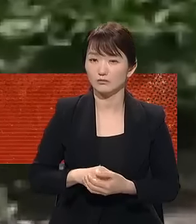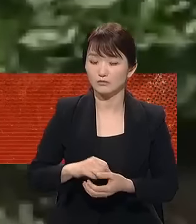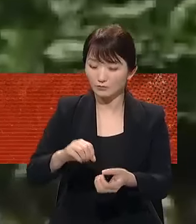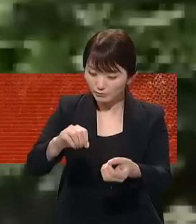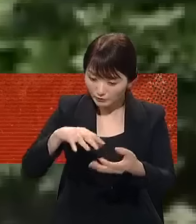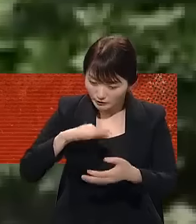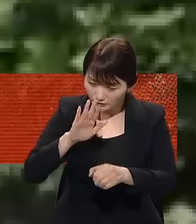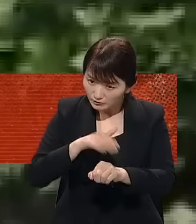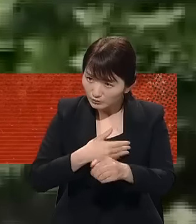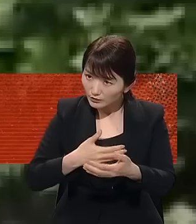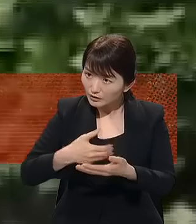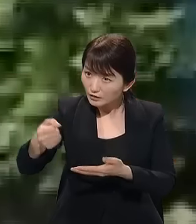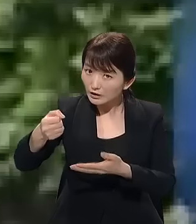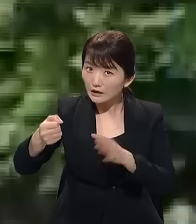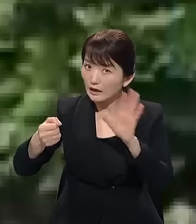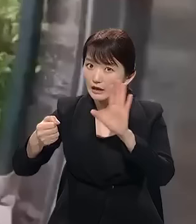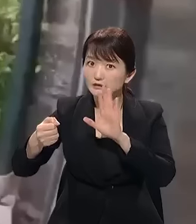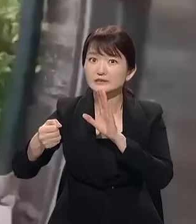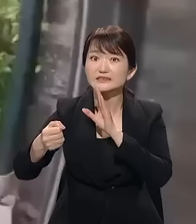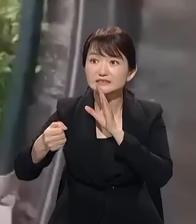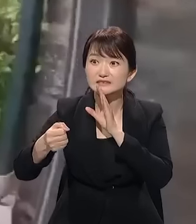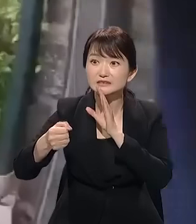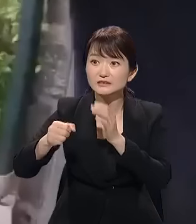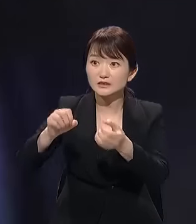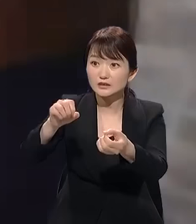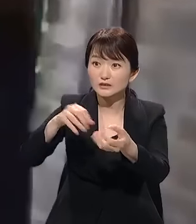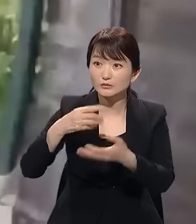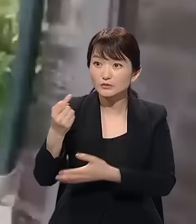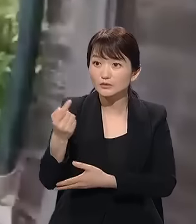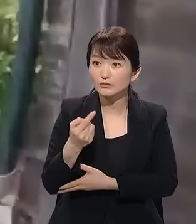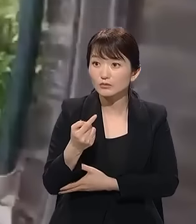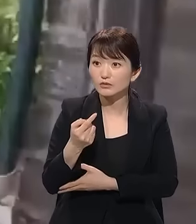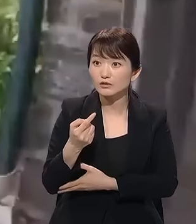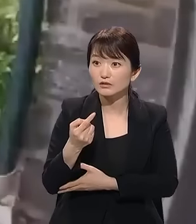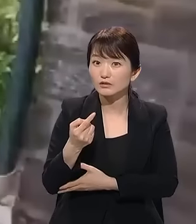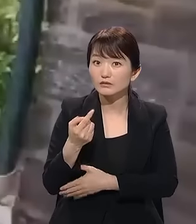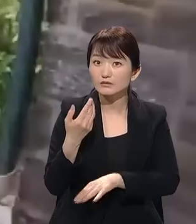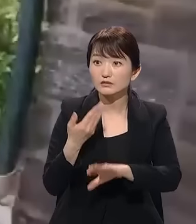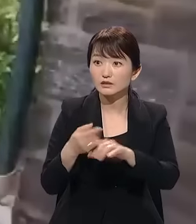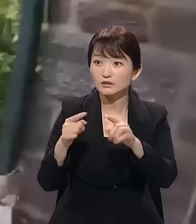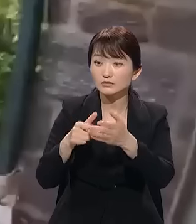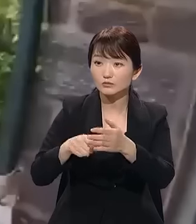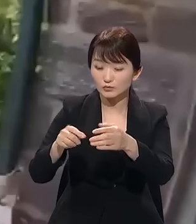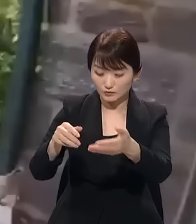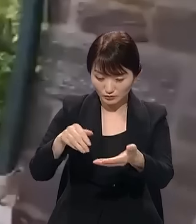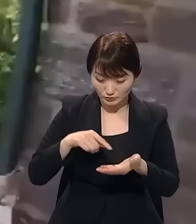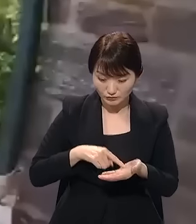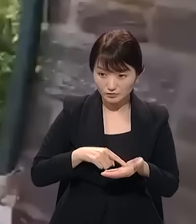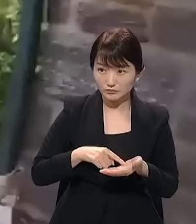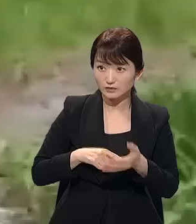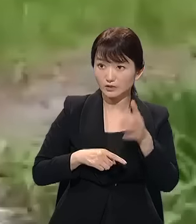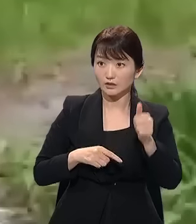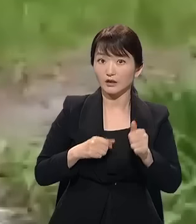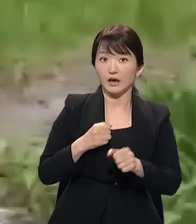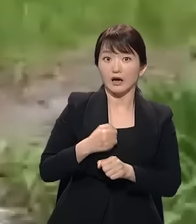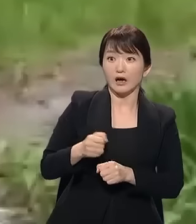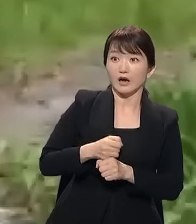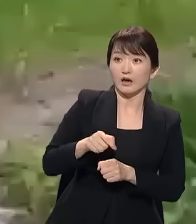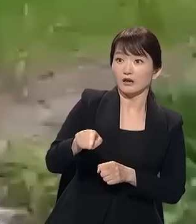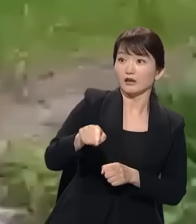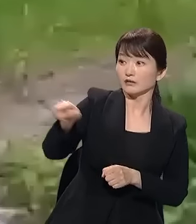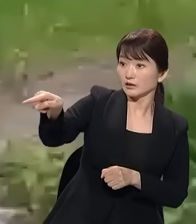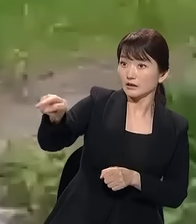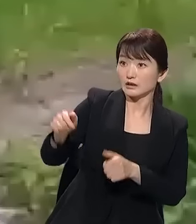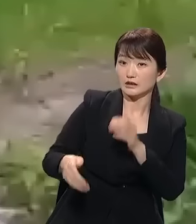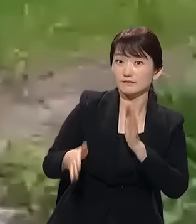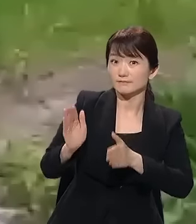가져가려는가 싶기도 하죠. 예. 그때 진짜 택배기사가 와서 다른 소포를 전달해줍니다. 주인은 너무 당황한 나머지 남성을 제대로